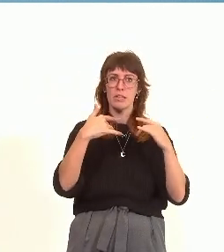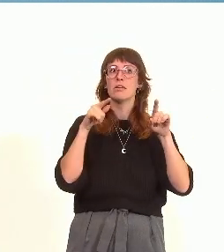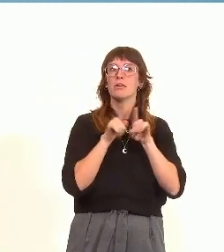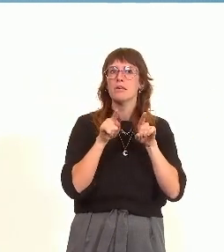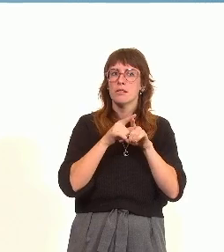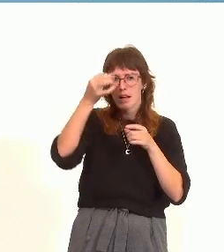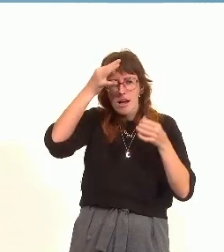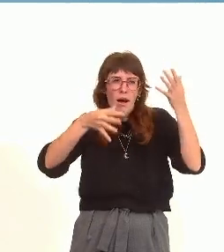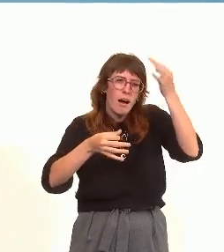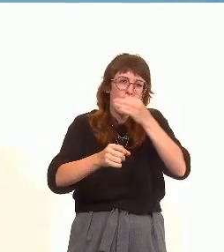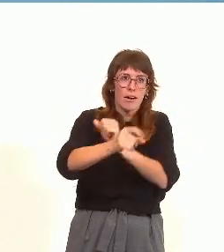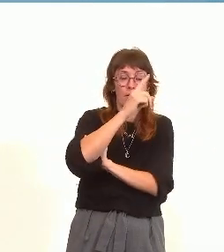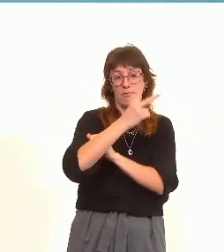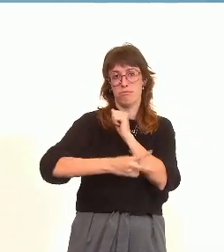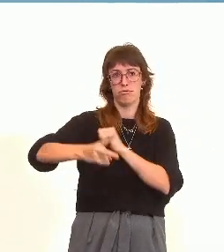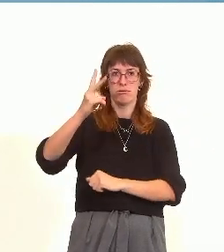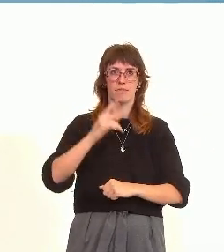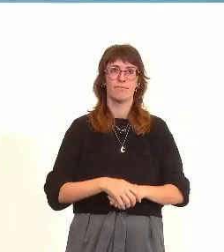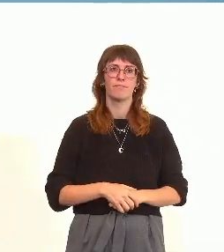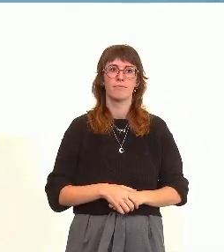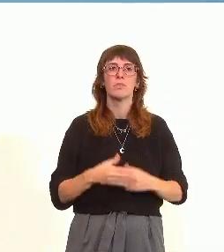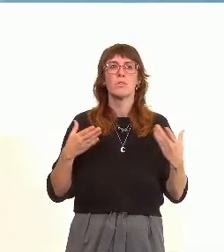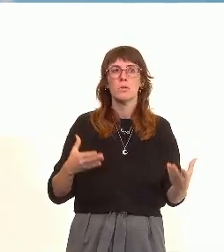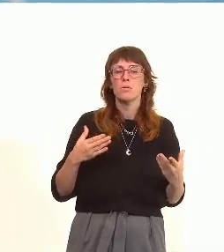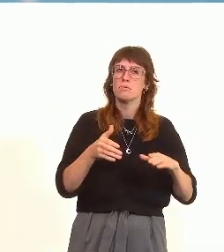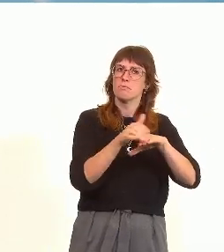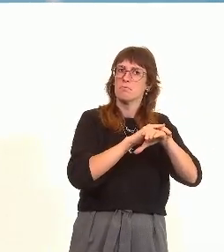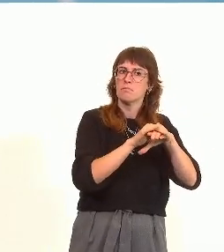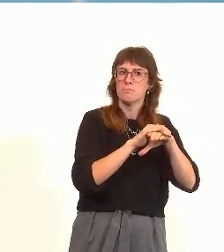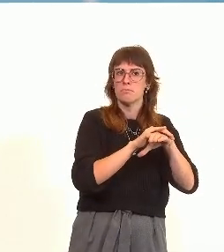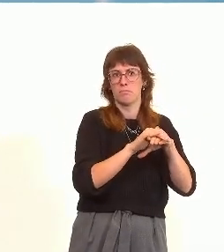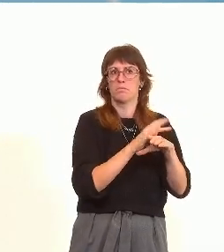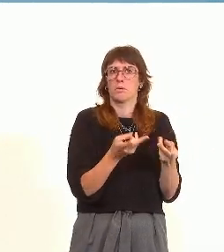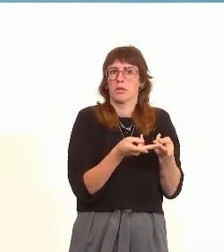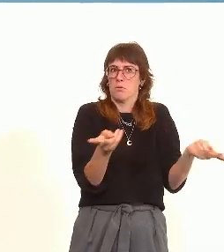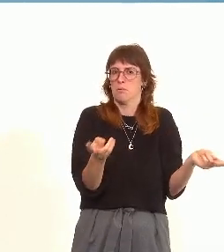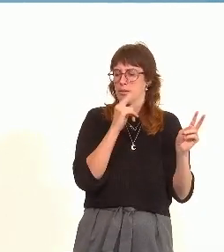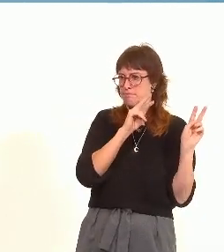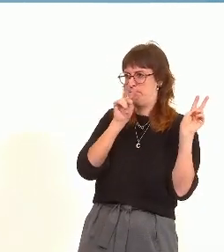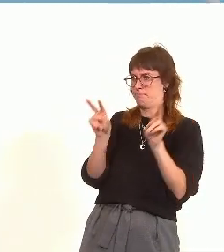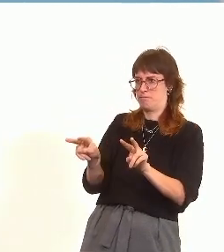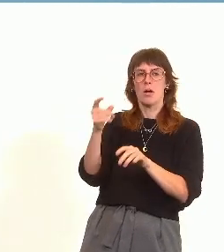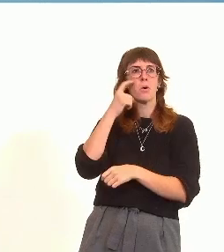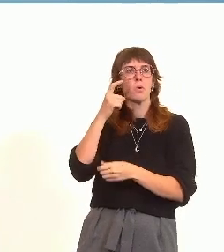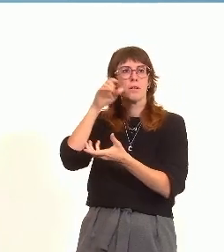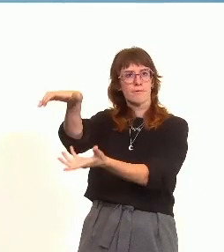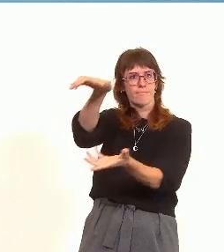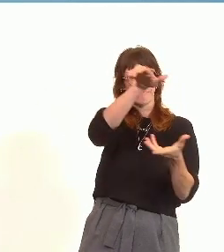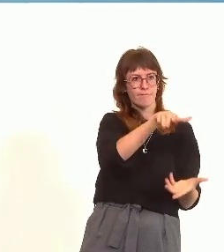de consultation, un principe de co-construction des politiques publiques, mais elles témoignent aussi, et d'abord je dirais,